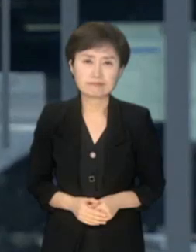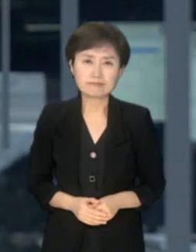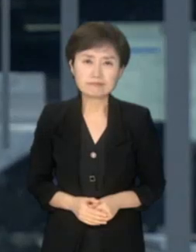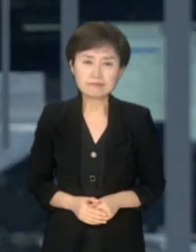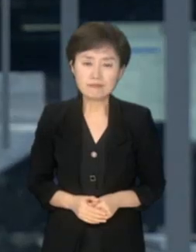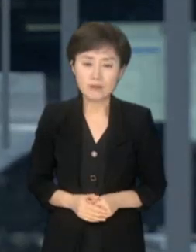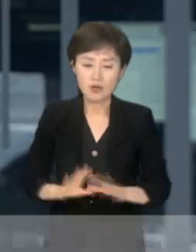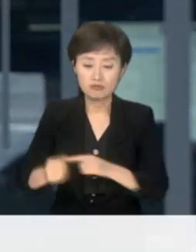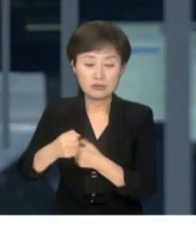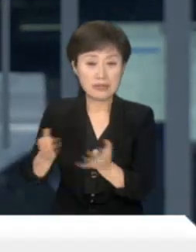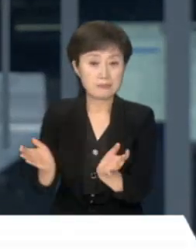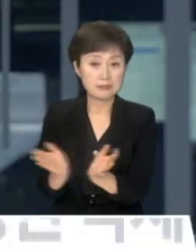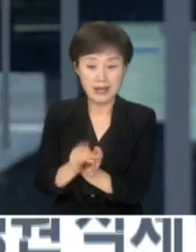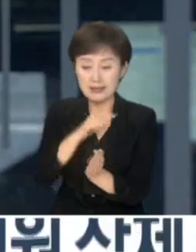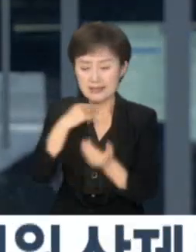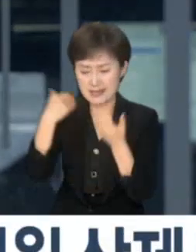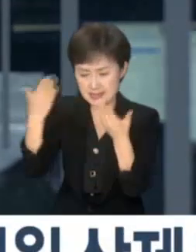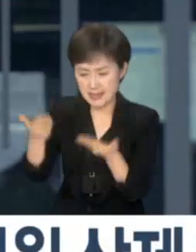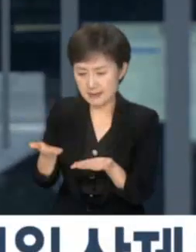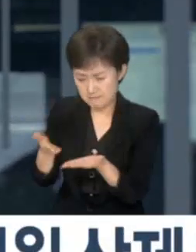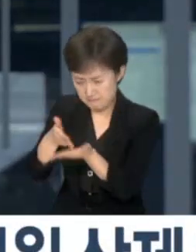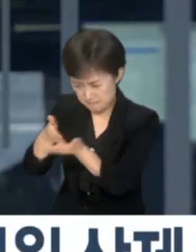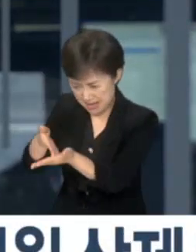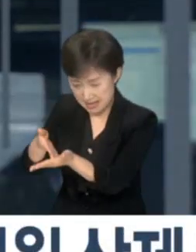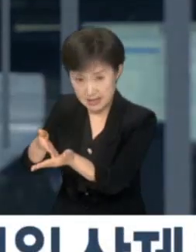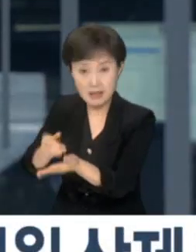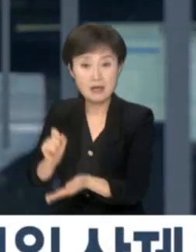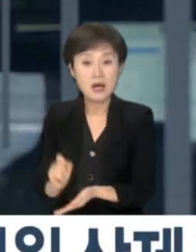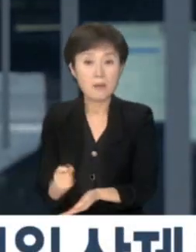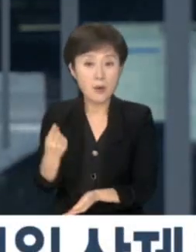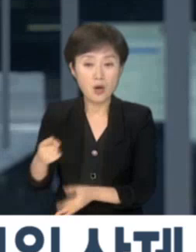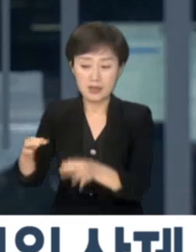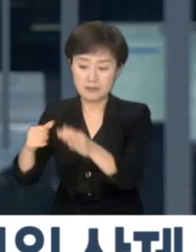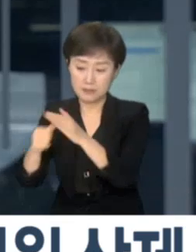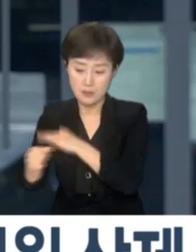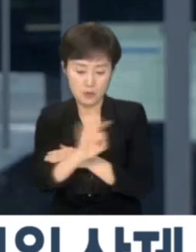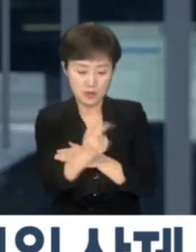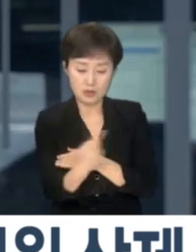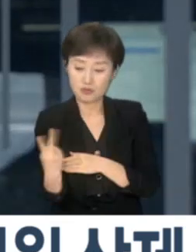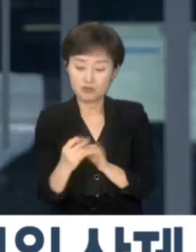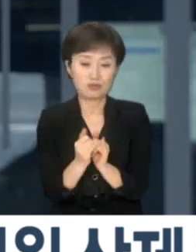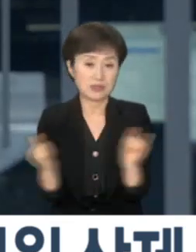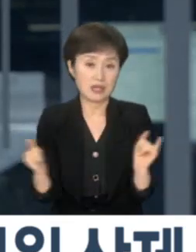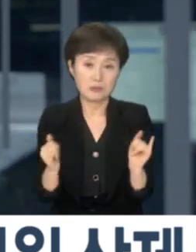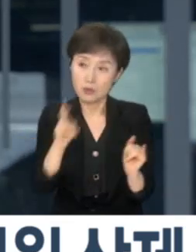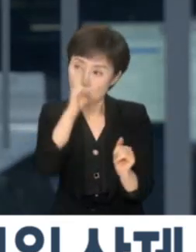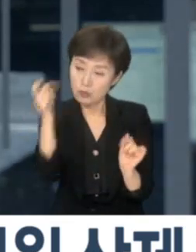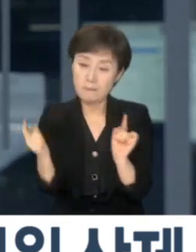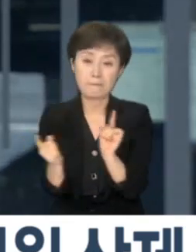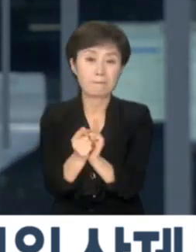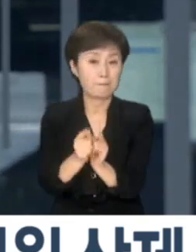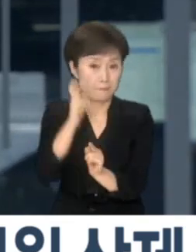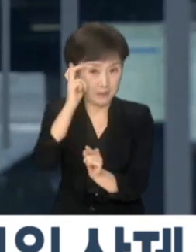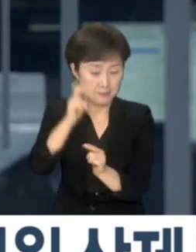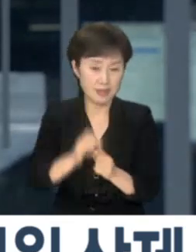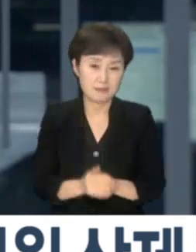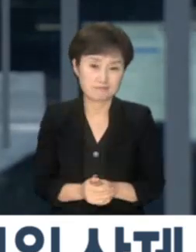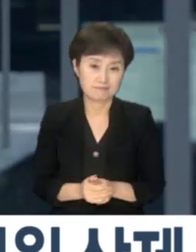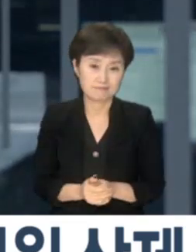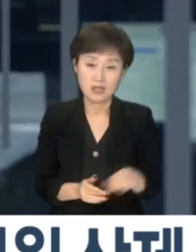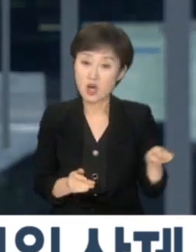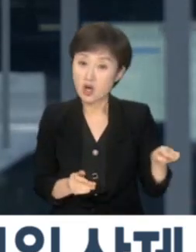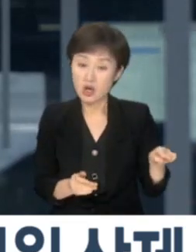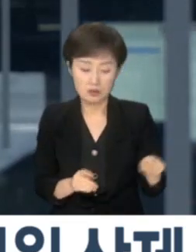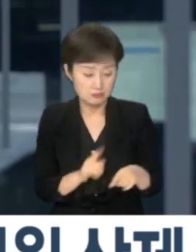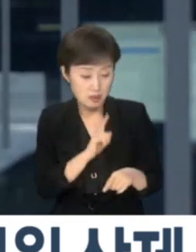네, 희생 혁신안을 두고 극한의 갈등을 겪고 있는 이뇨한 위원장과 김기현 대표가 오늘 오후 회동을 가질 것으로 보입니다. 이런 가운데